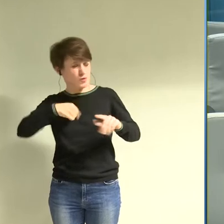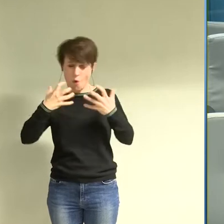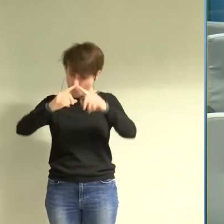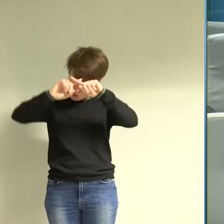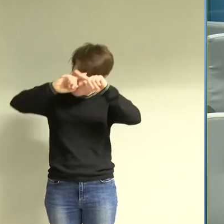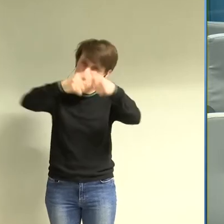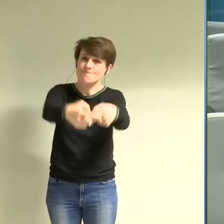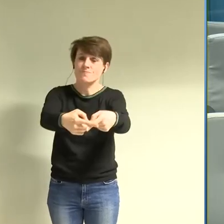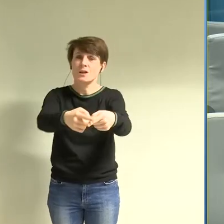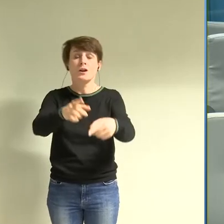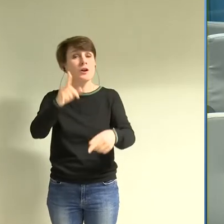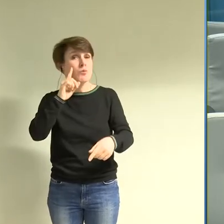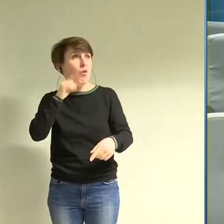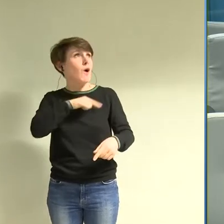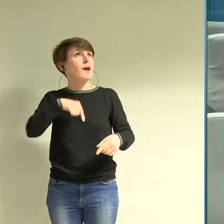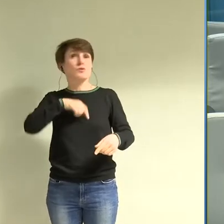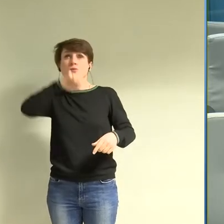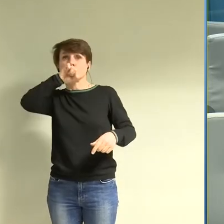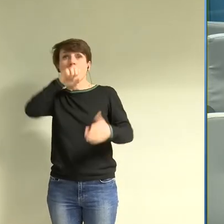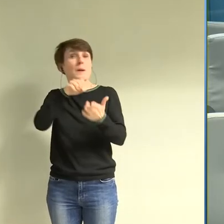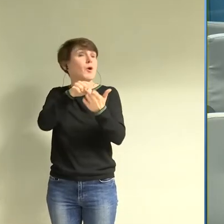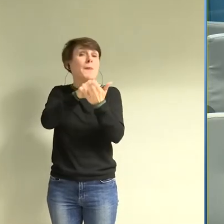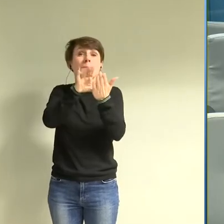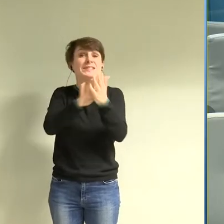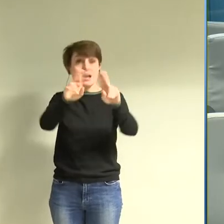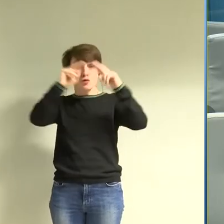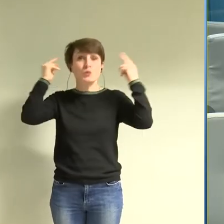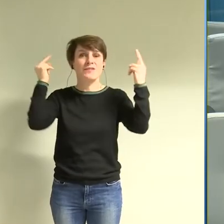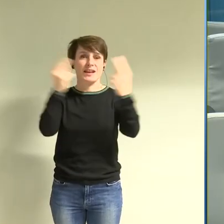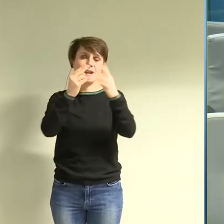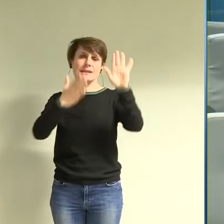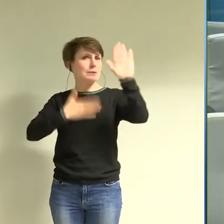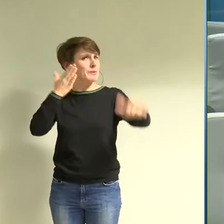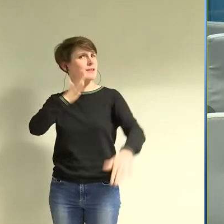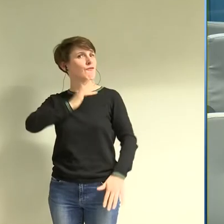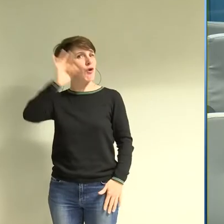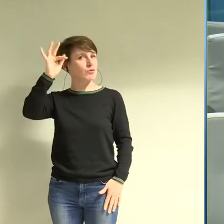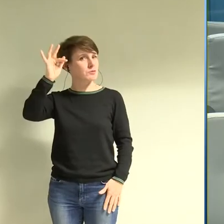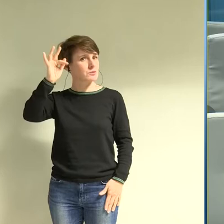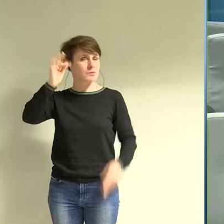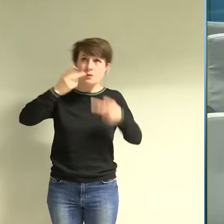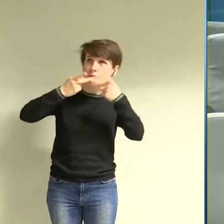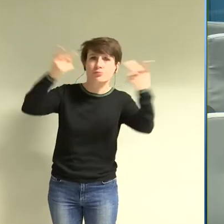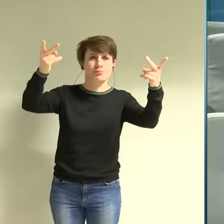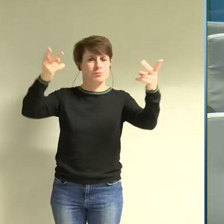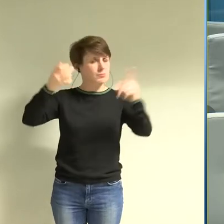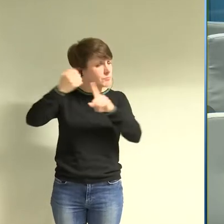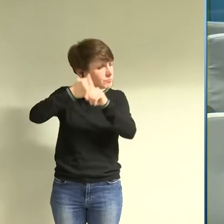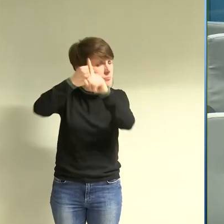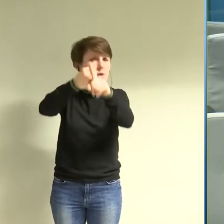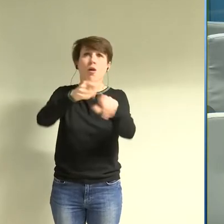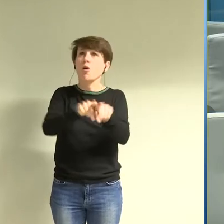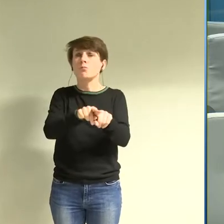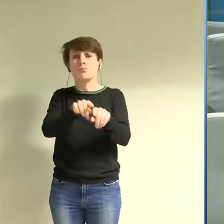ce message universaliste de la france et nous et nous entendons le maintenir sur tous les plans et nous ne céderons jamais